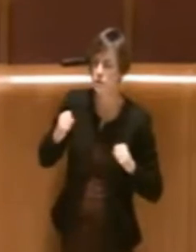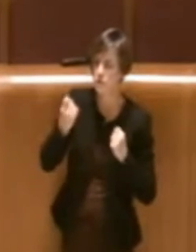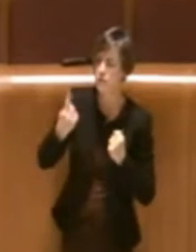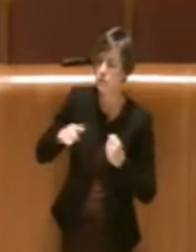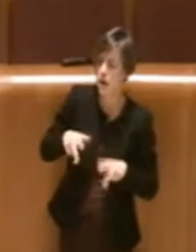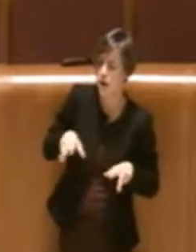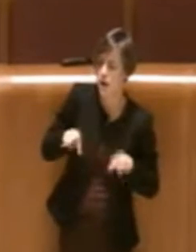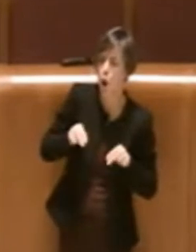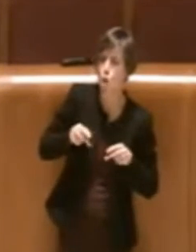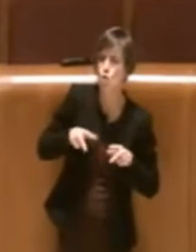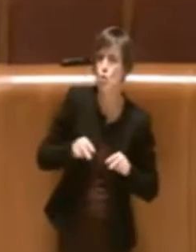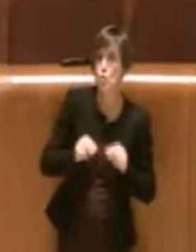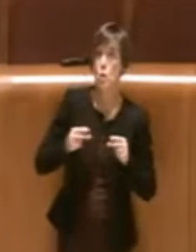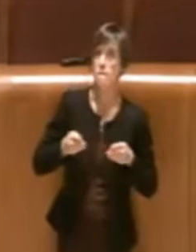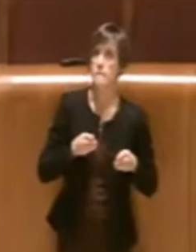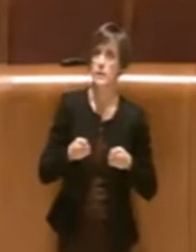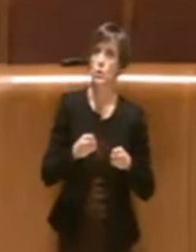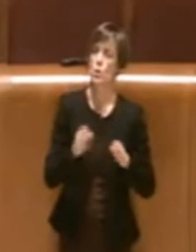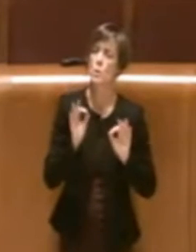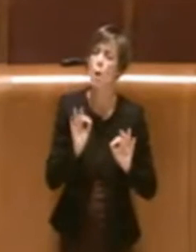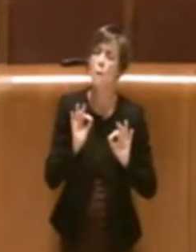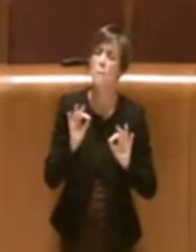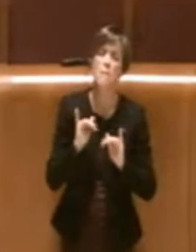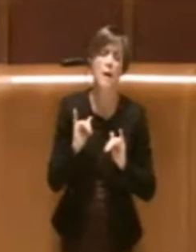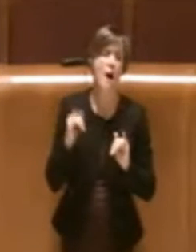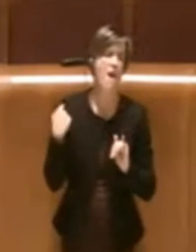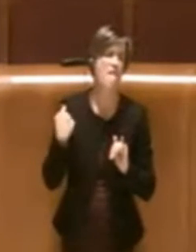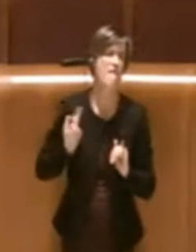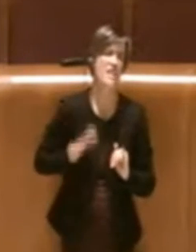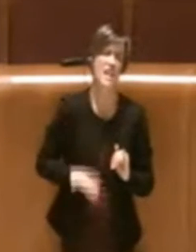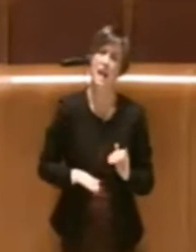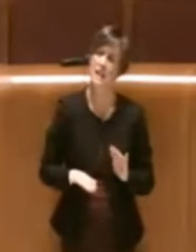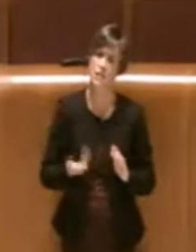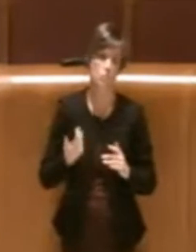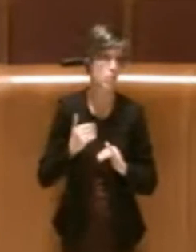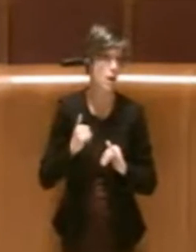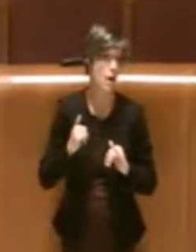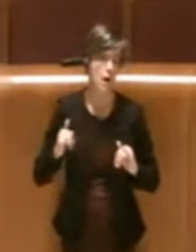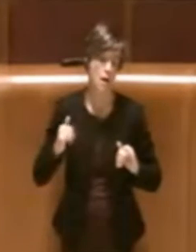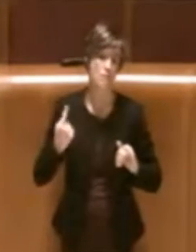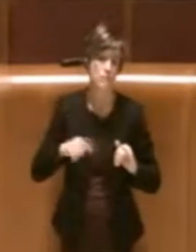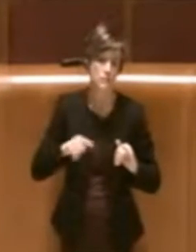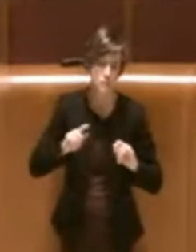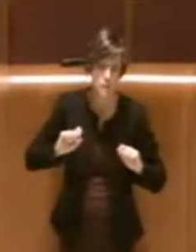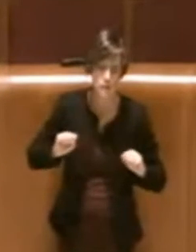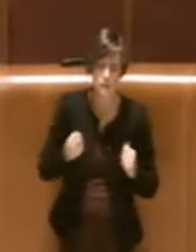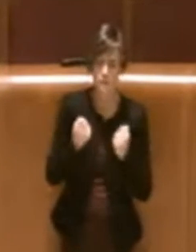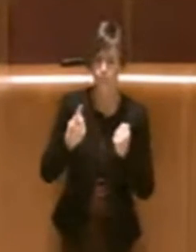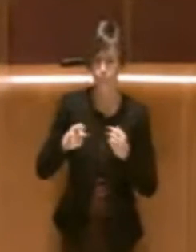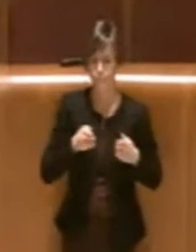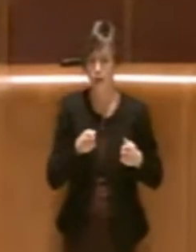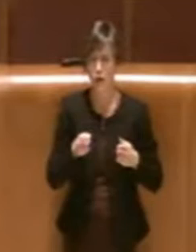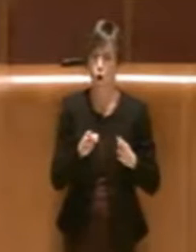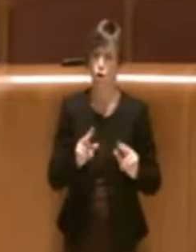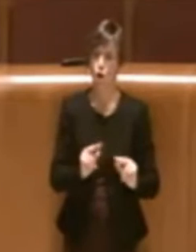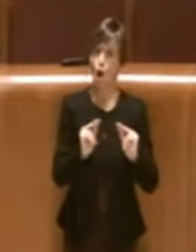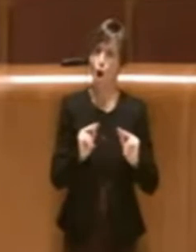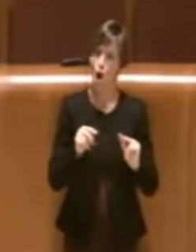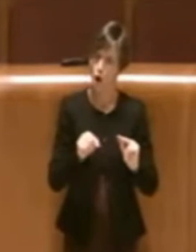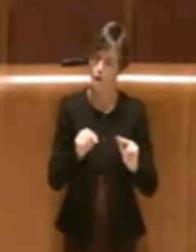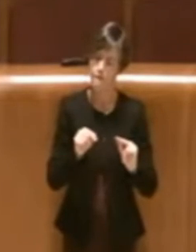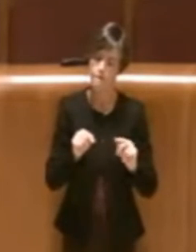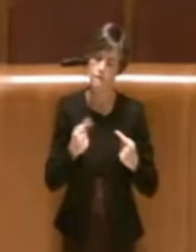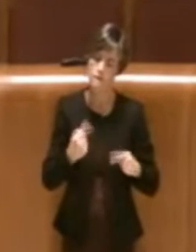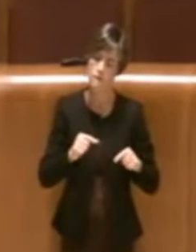ripeto, completamente innovativo, ma è stato fatto in precedenza, con il quale questo patrimonio, anziché lasciarlo lì